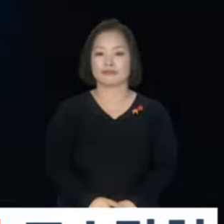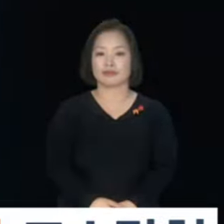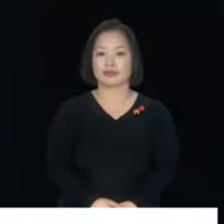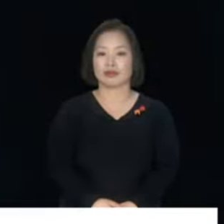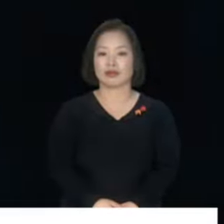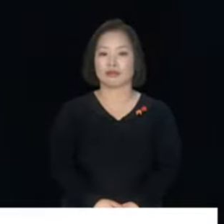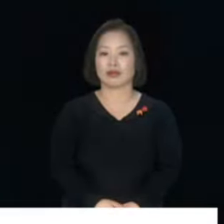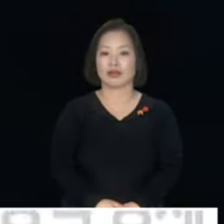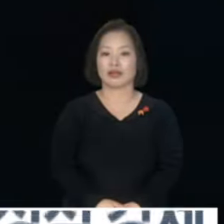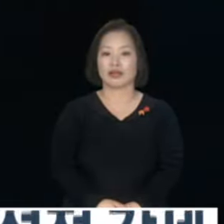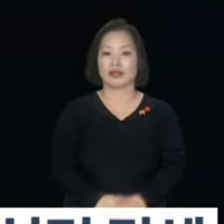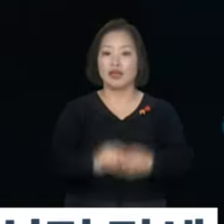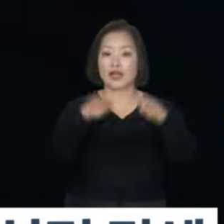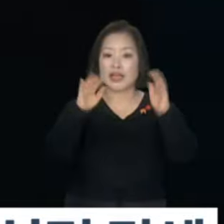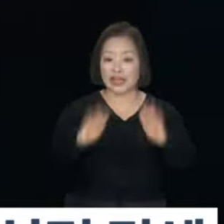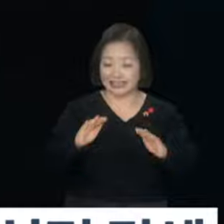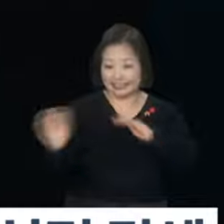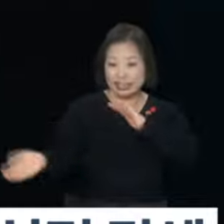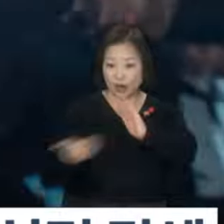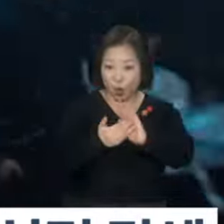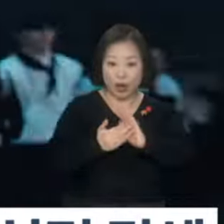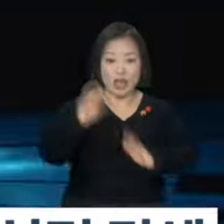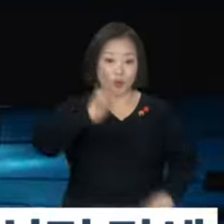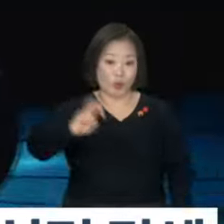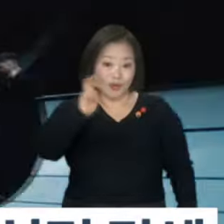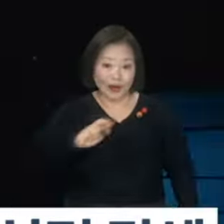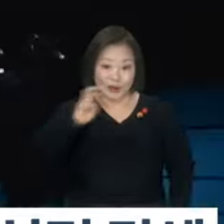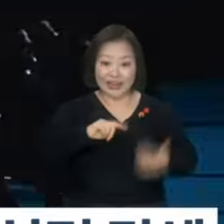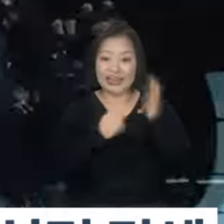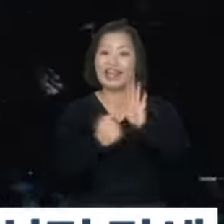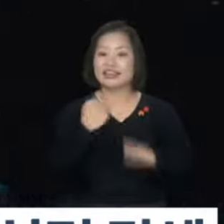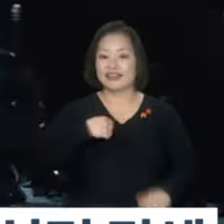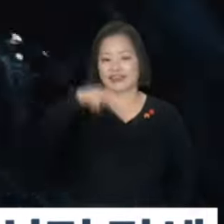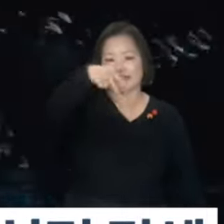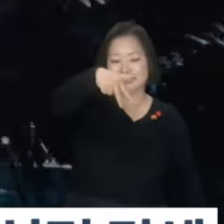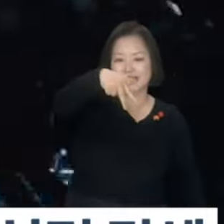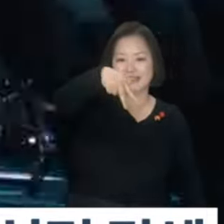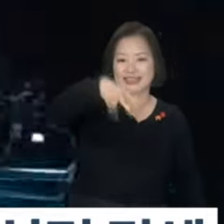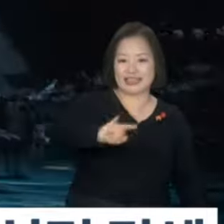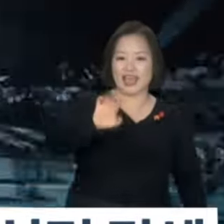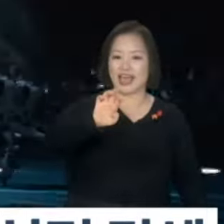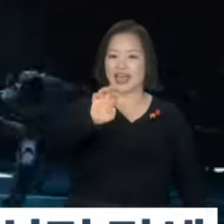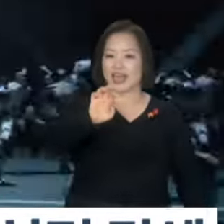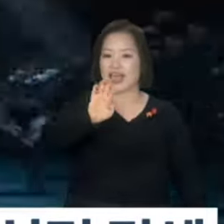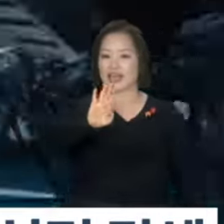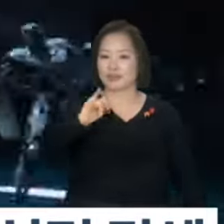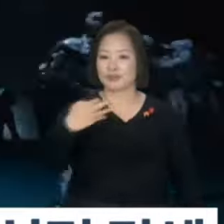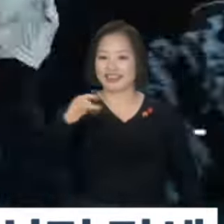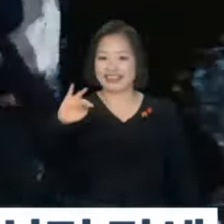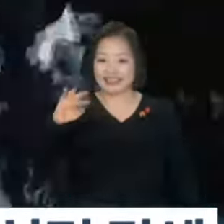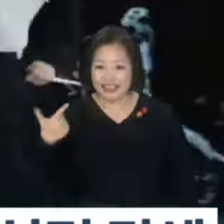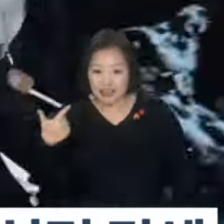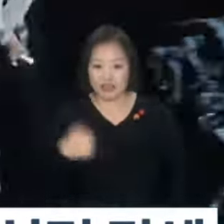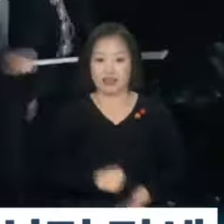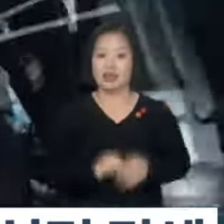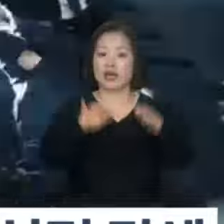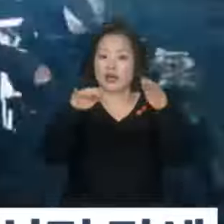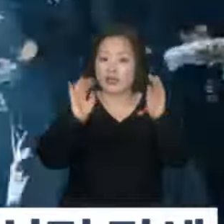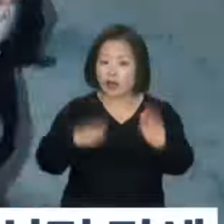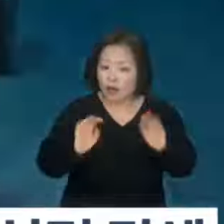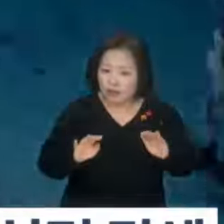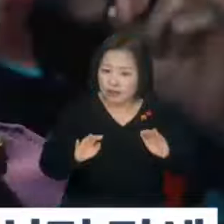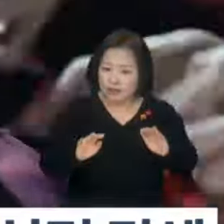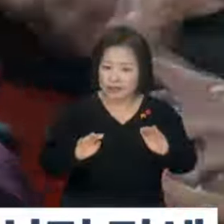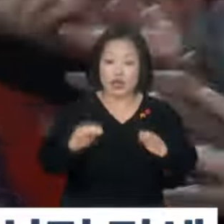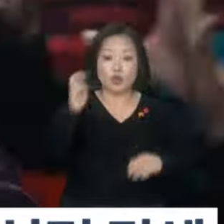기자입니다 베스트 앨범을 들고 지난달 29일 컴백한 세븐틴 고가 논란에 가격이 정정되는 일도 있었지만